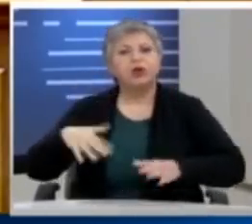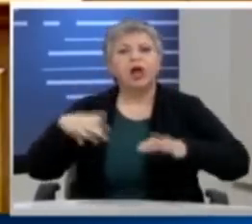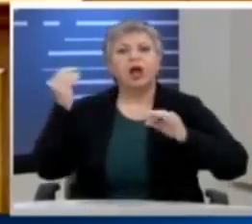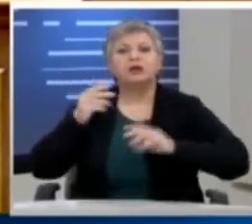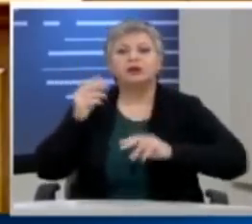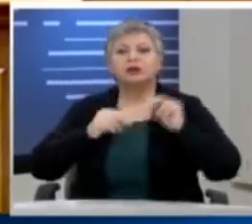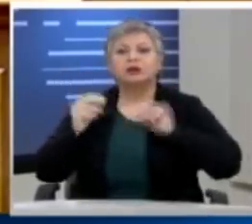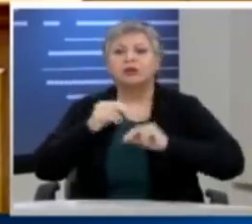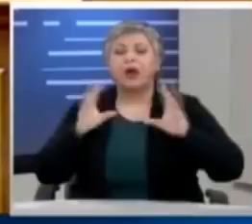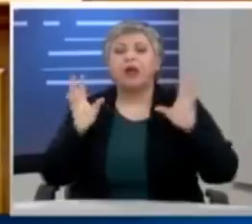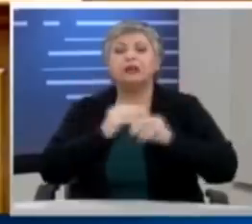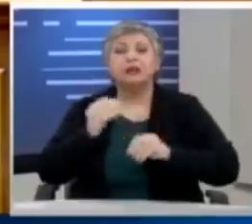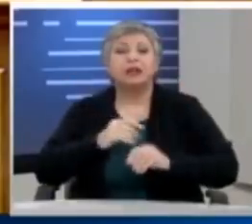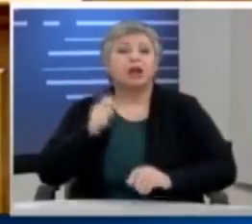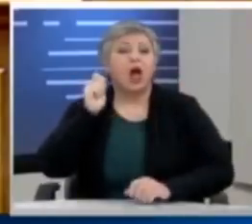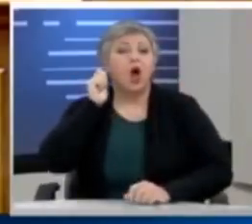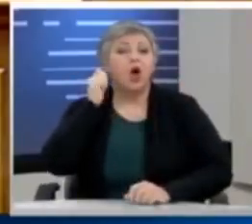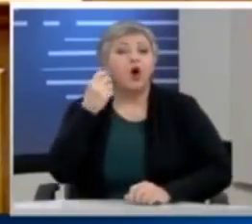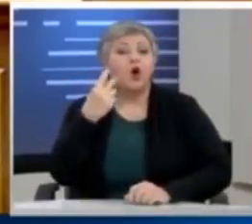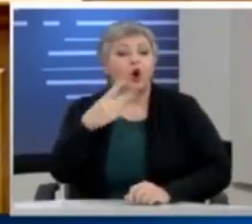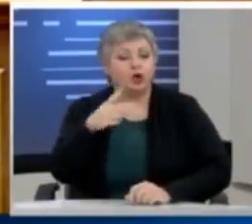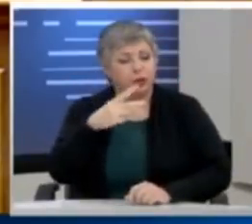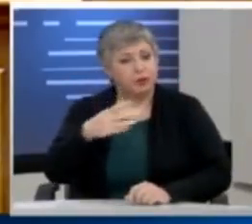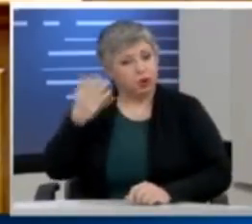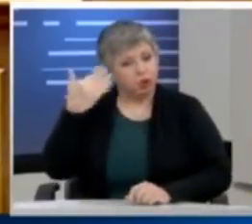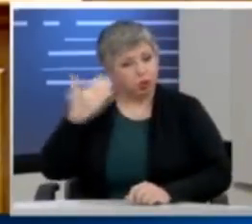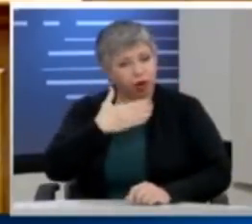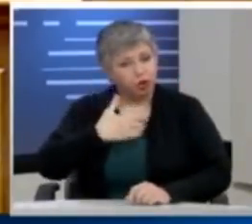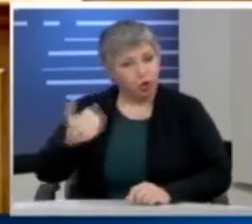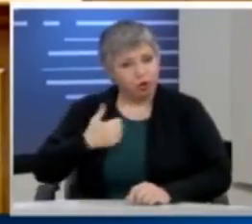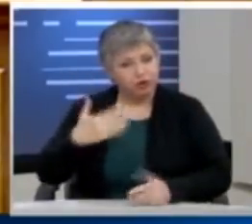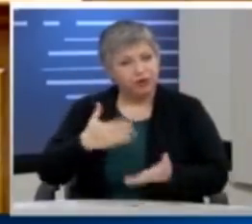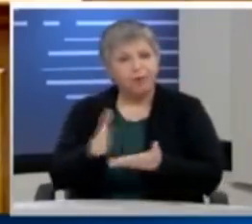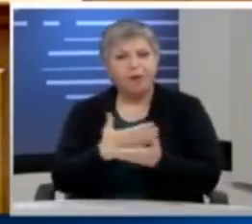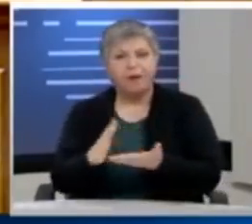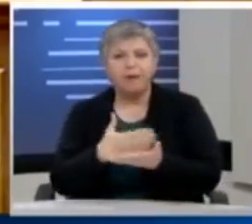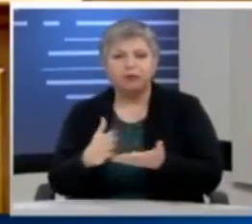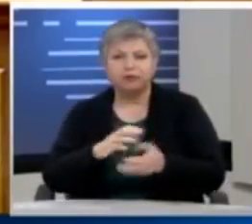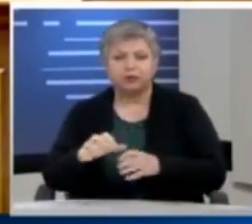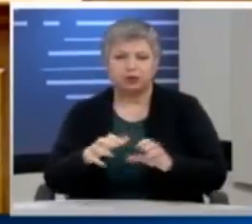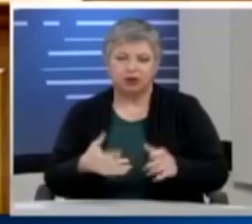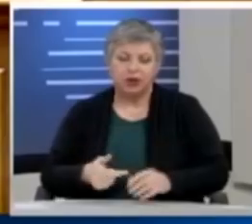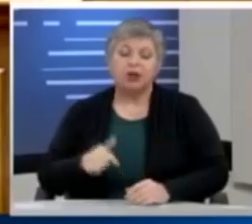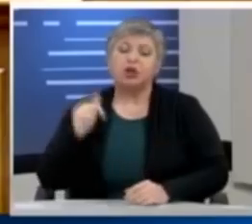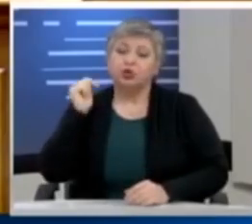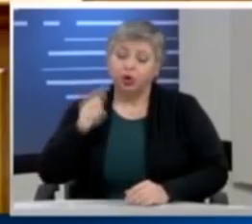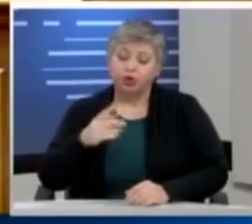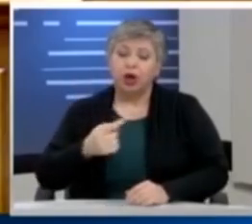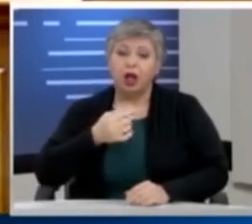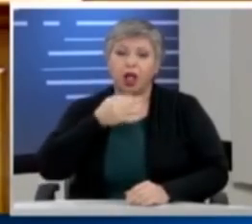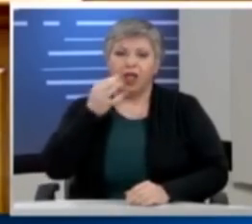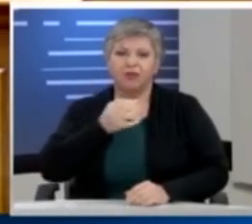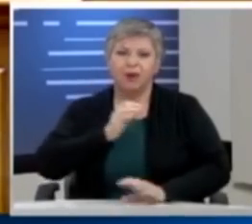γειτονικού κράτους μετά τη διάλυση και το διαμελισμό της πρώην Ιουγκοσλαβίας, τοποθετήθηκε στο ζήτημα αυτό από